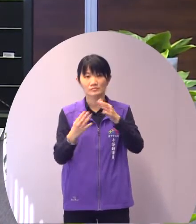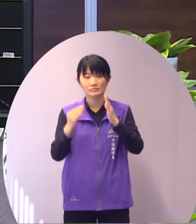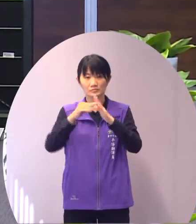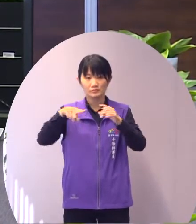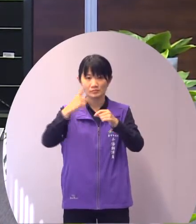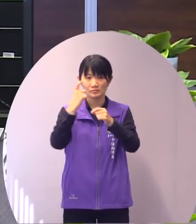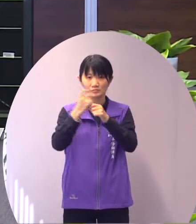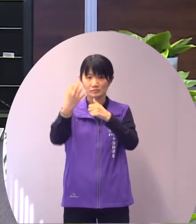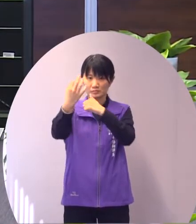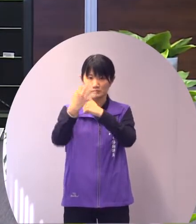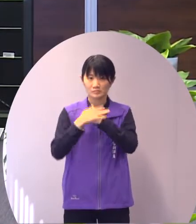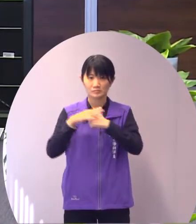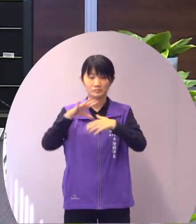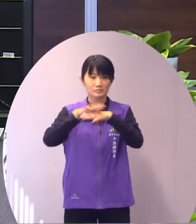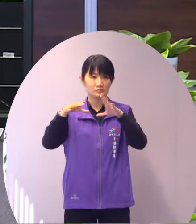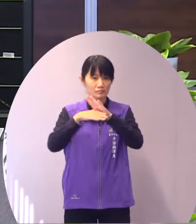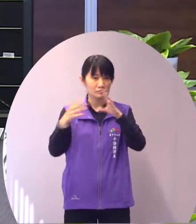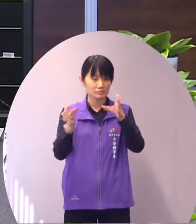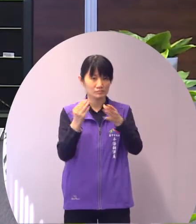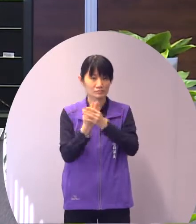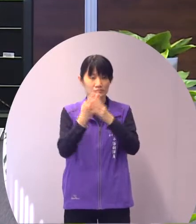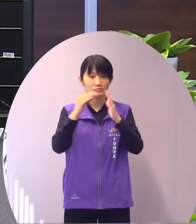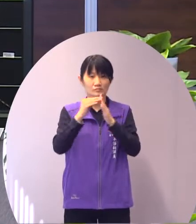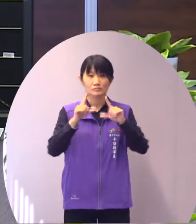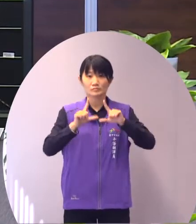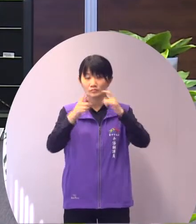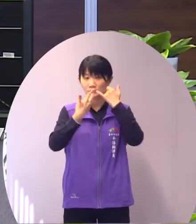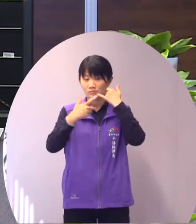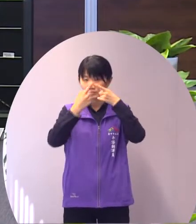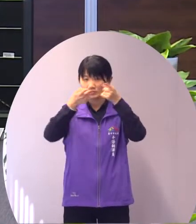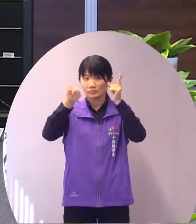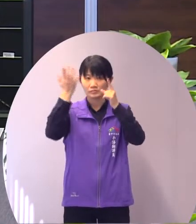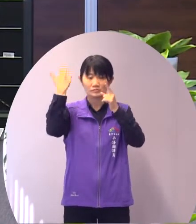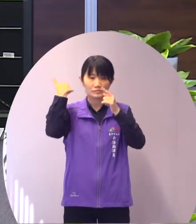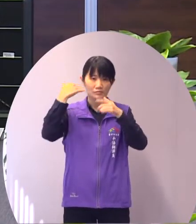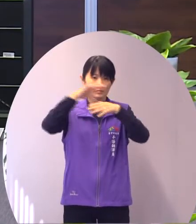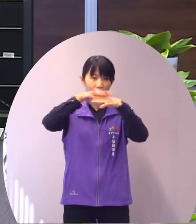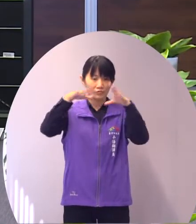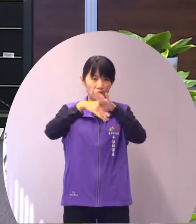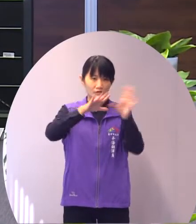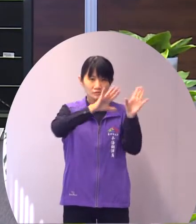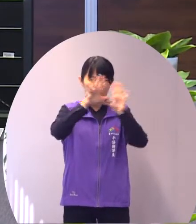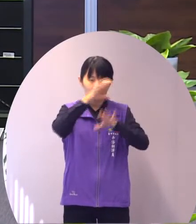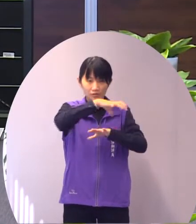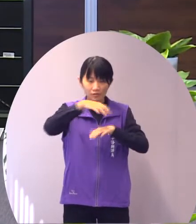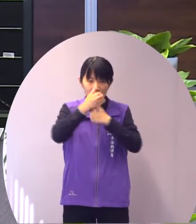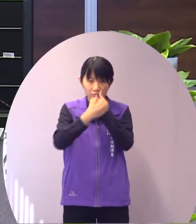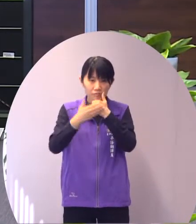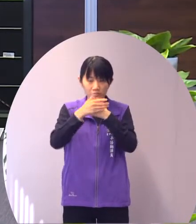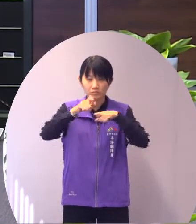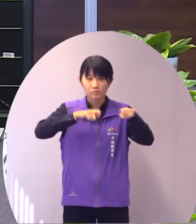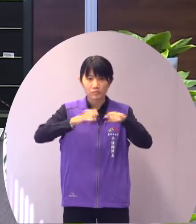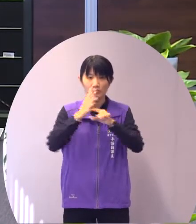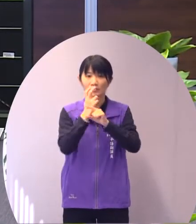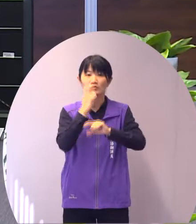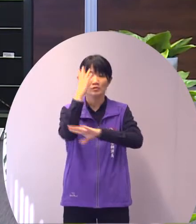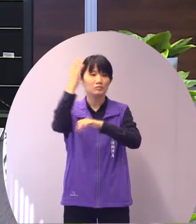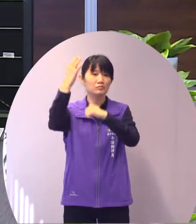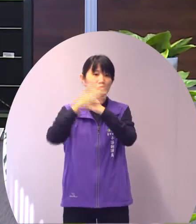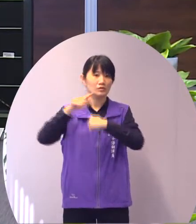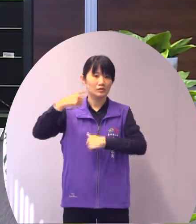110年度补助本局文化资产处办理东海大学早期校园文化景观保存维护计划，其中中央补助